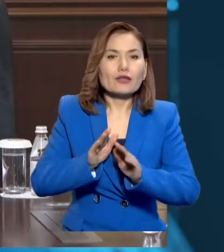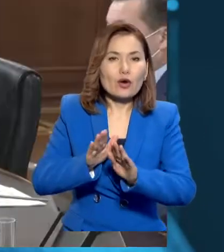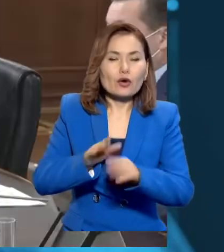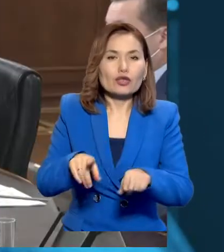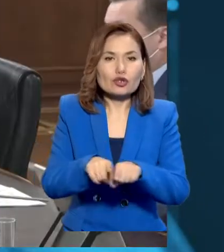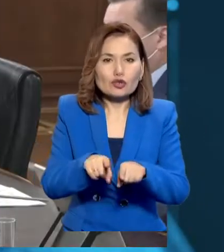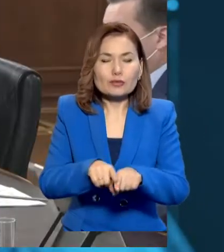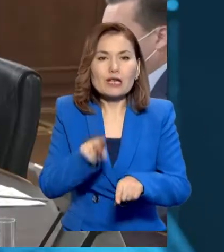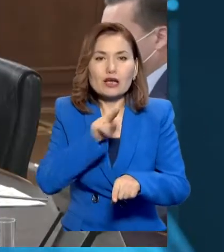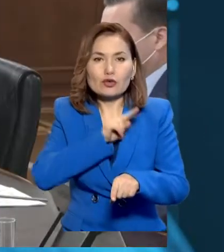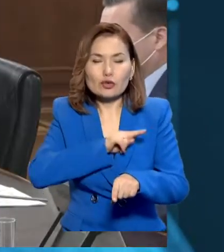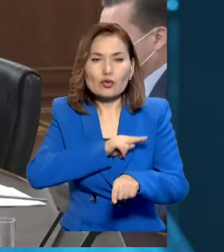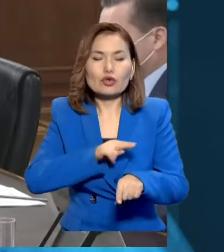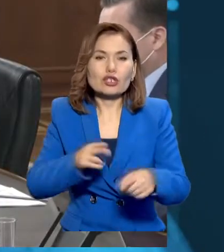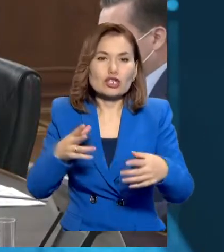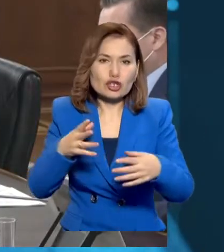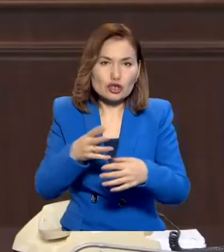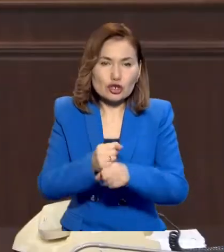де бар.